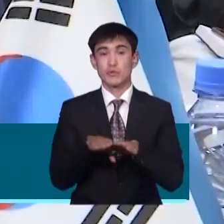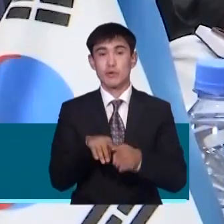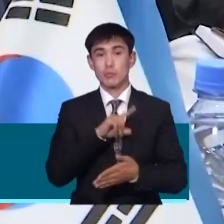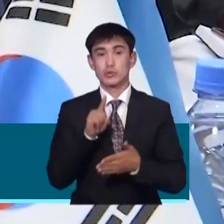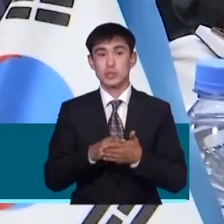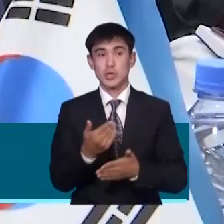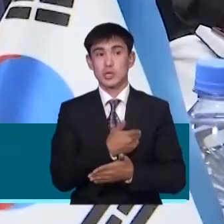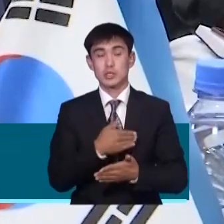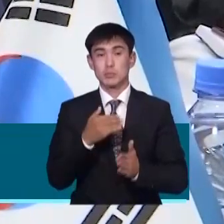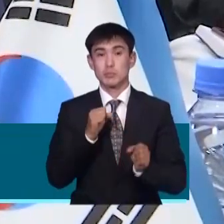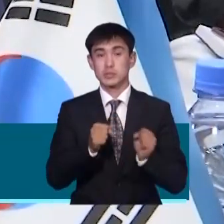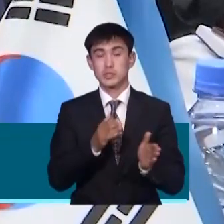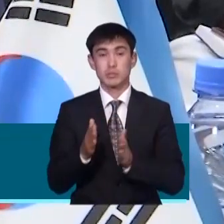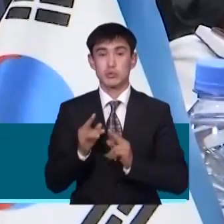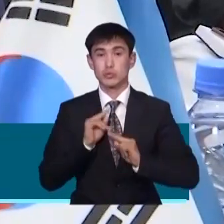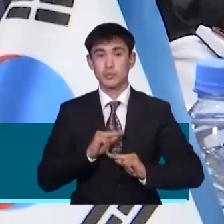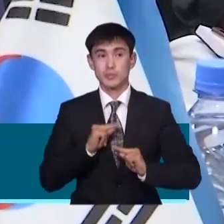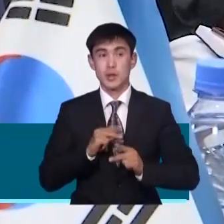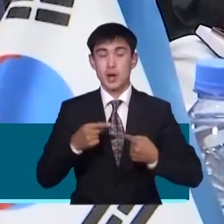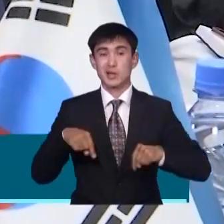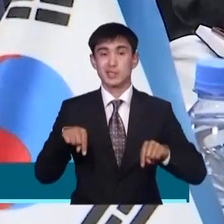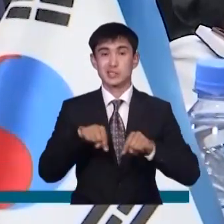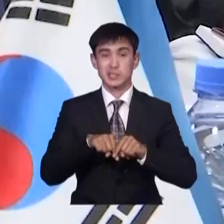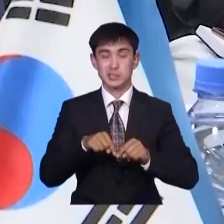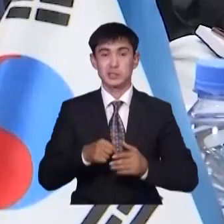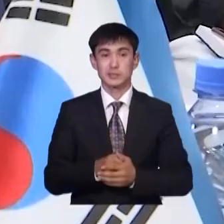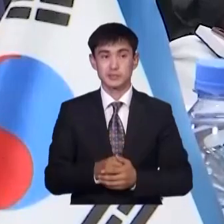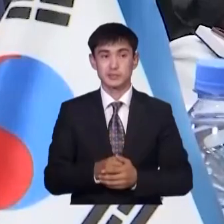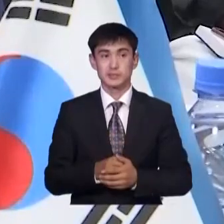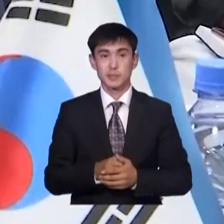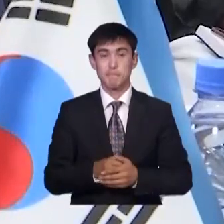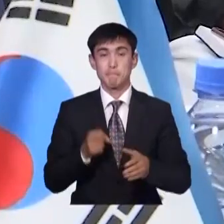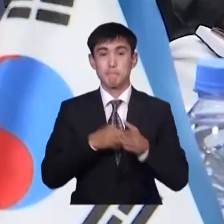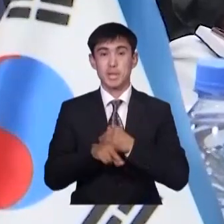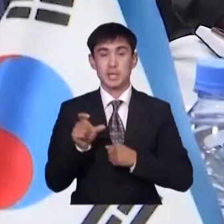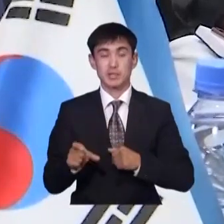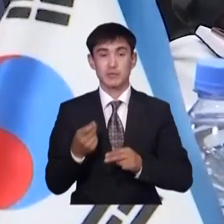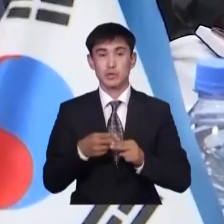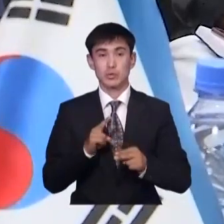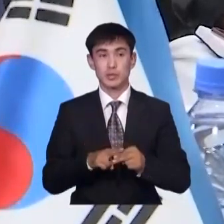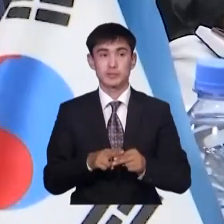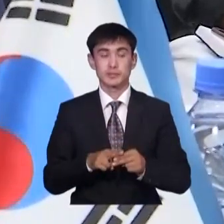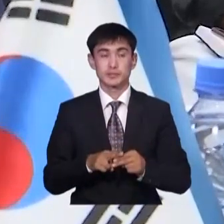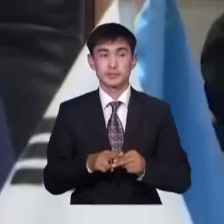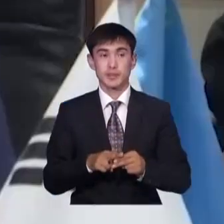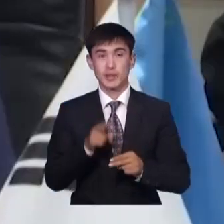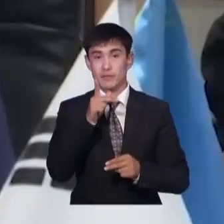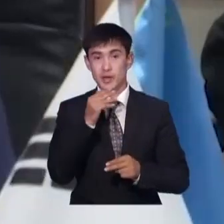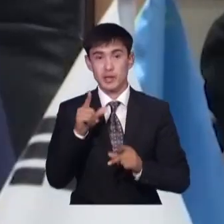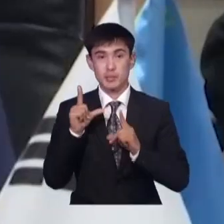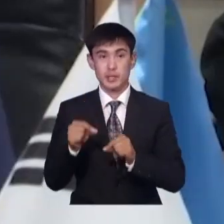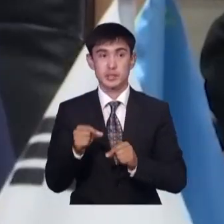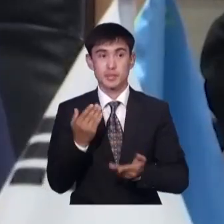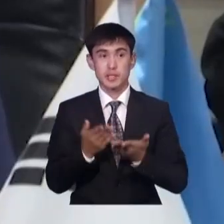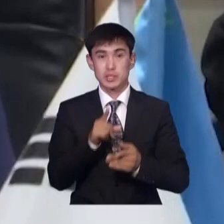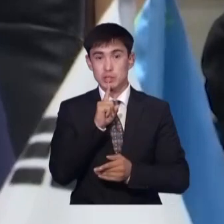затронуть, поставить системную работу по организации трудовых мигрантов в Корею. Если мы